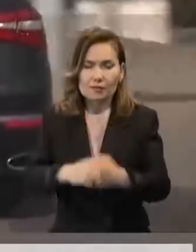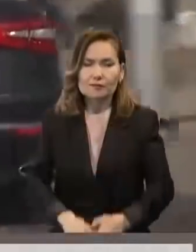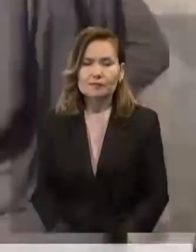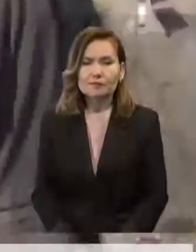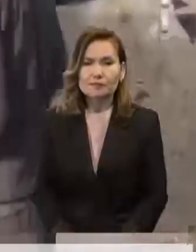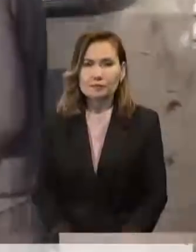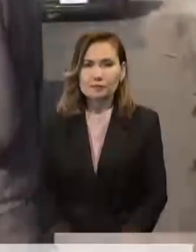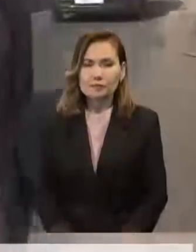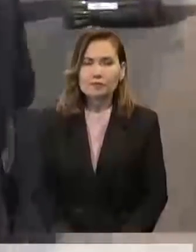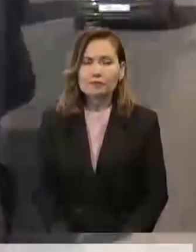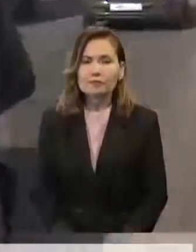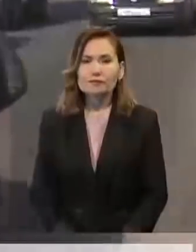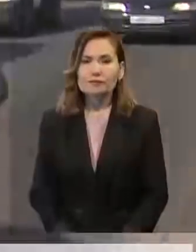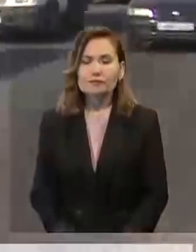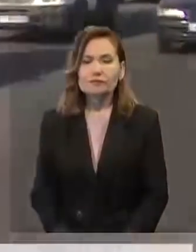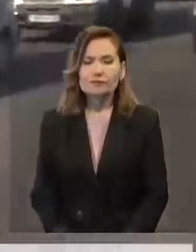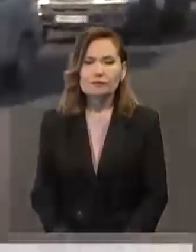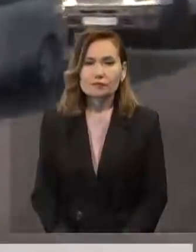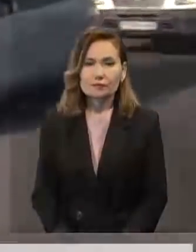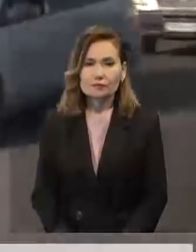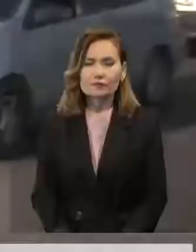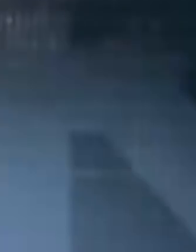Жақыпов, Хабар 24, Алматы облысынан.